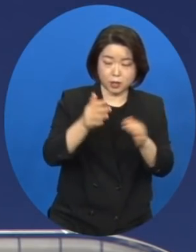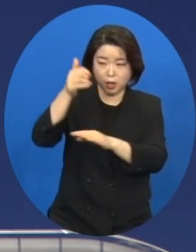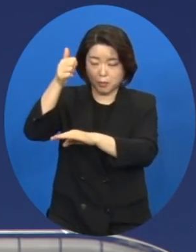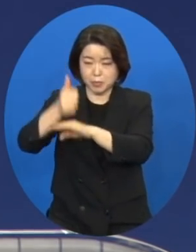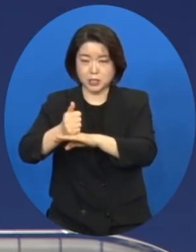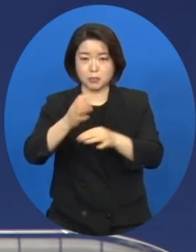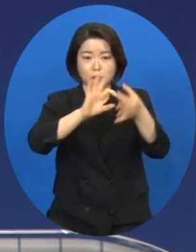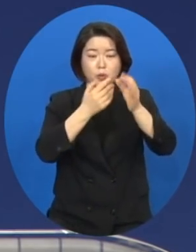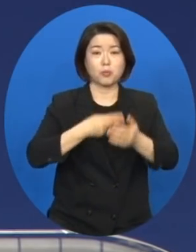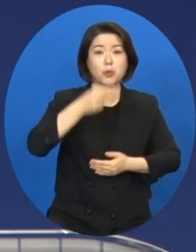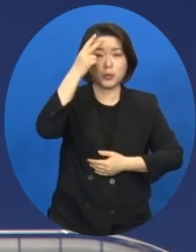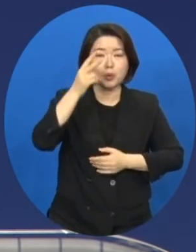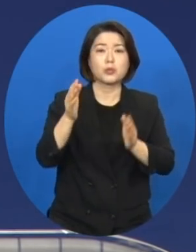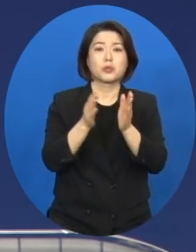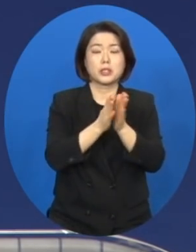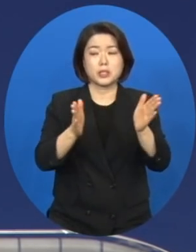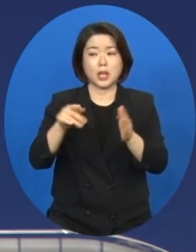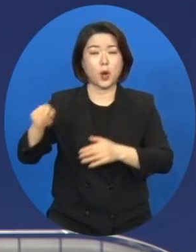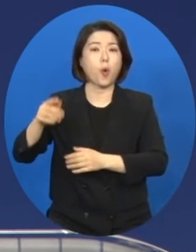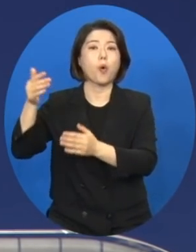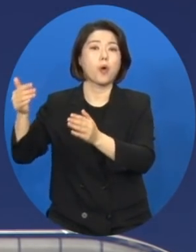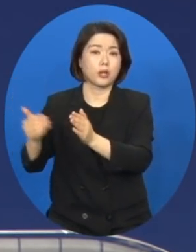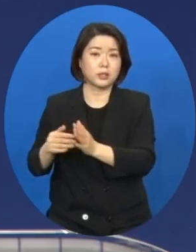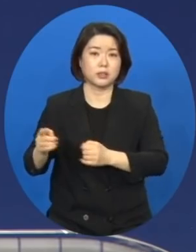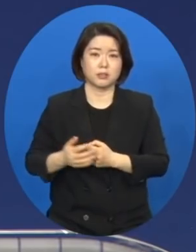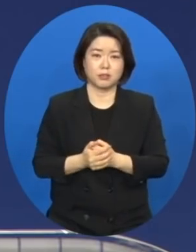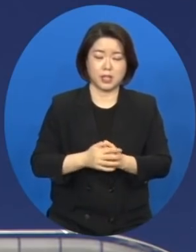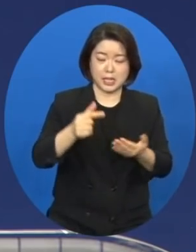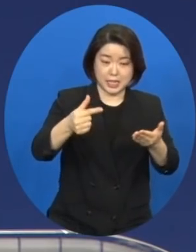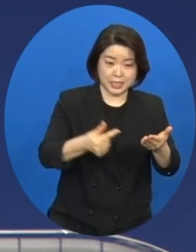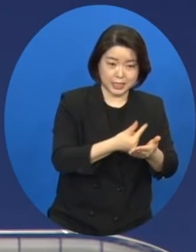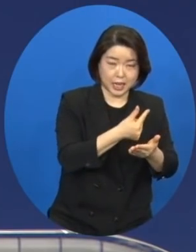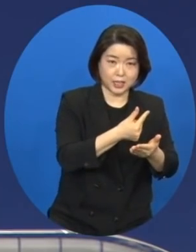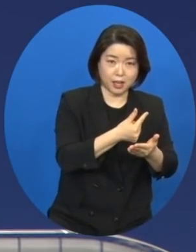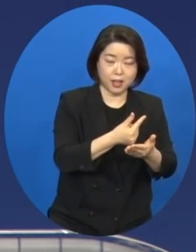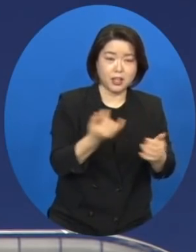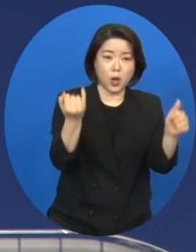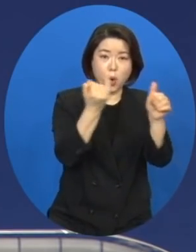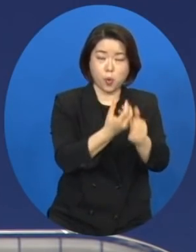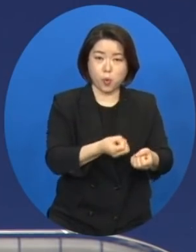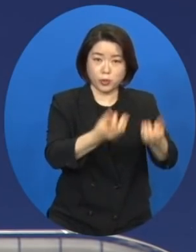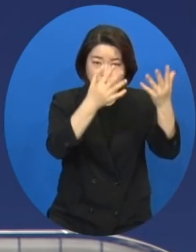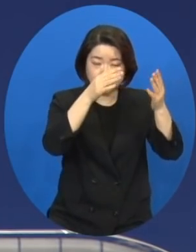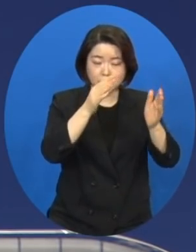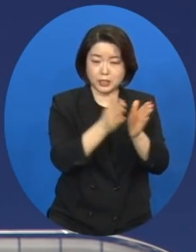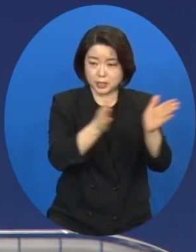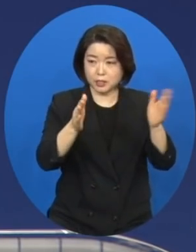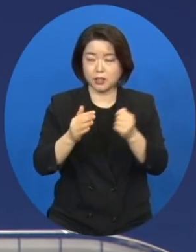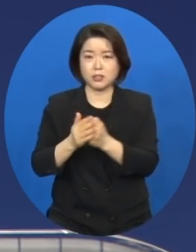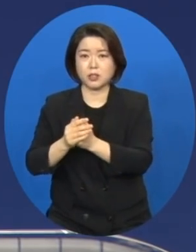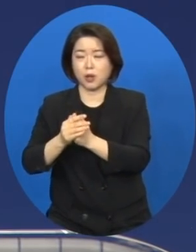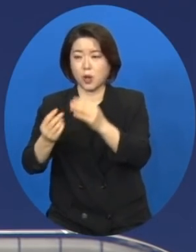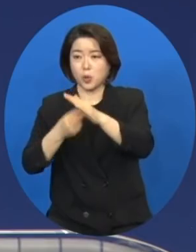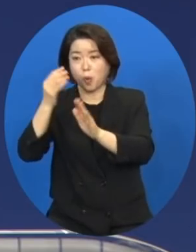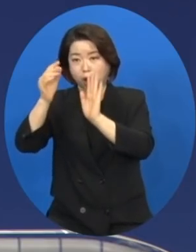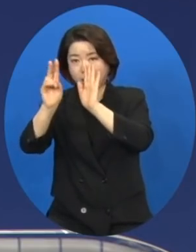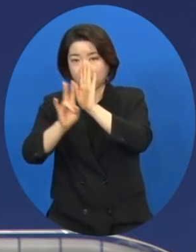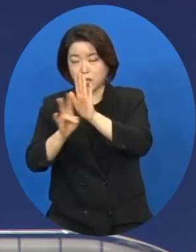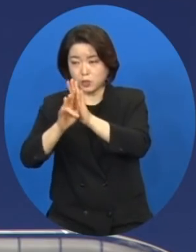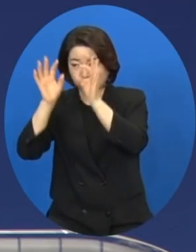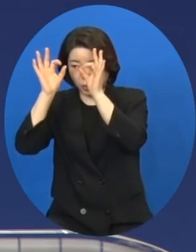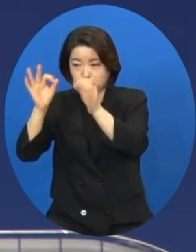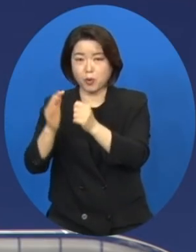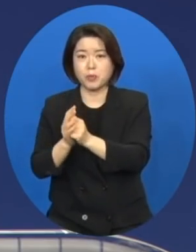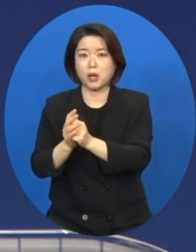끝나고요. 첫 표적이 가나안의 혼인잔치를 시작해서 계시록의 마지막은 혼인식으로 끝납니다. 괜히